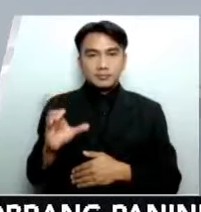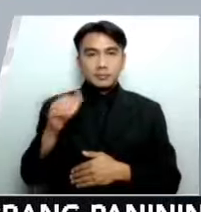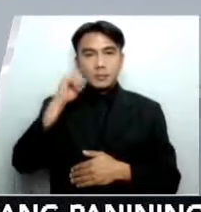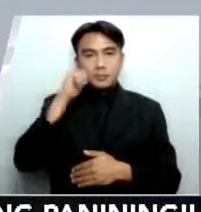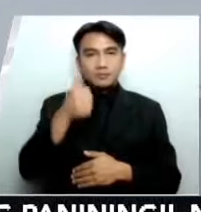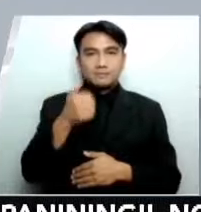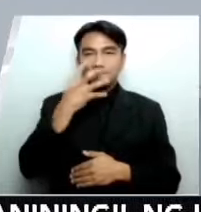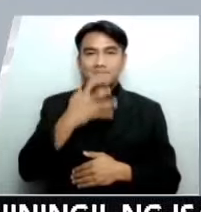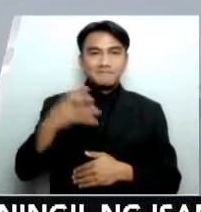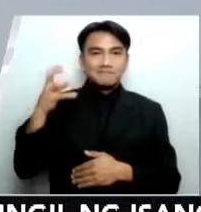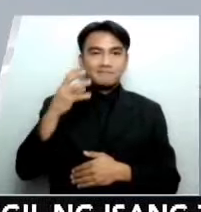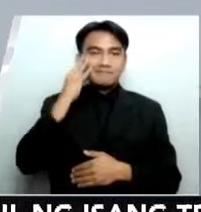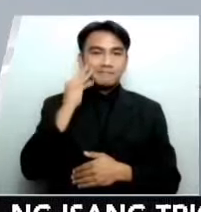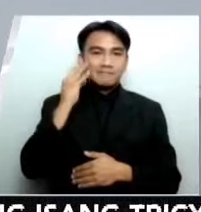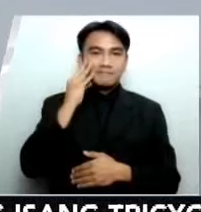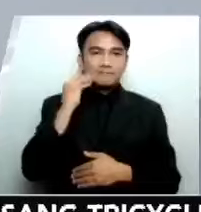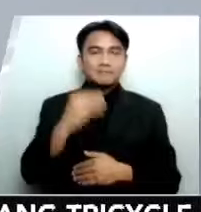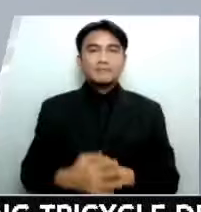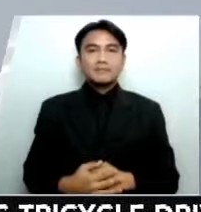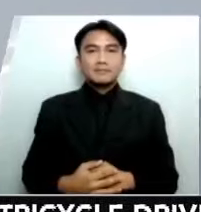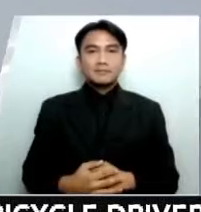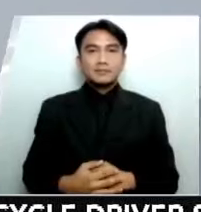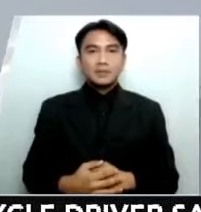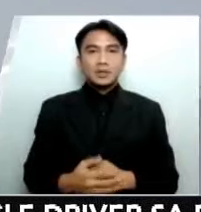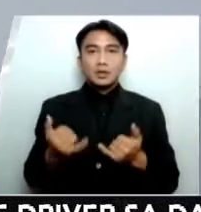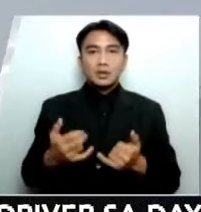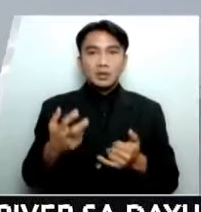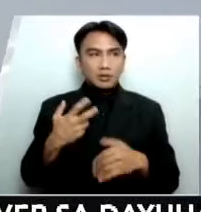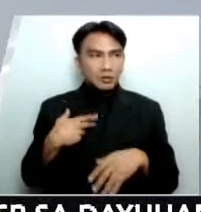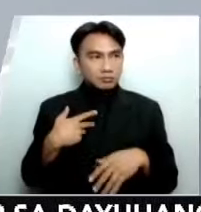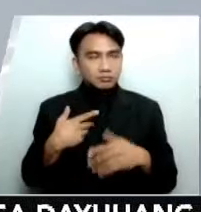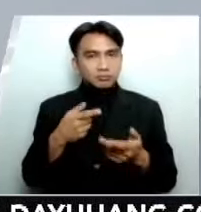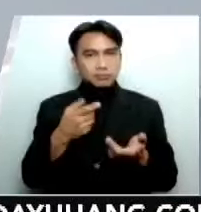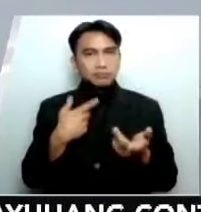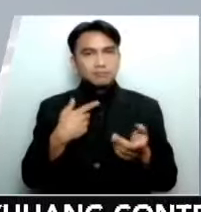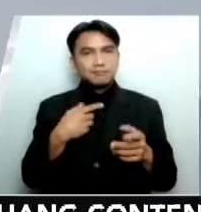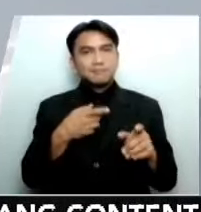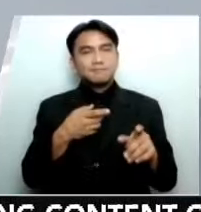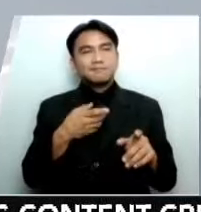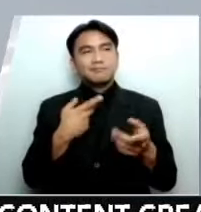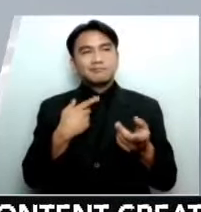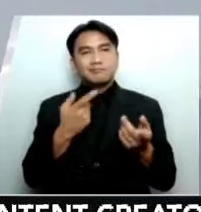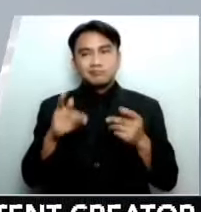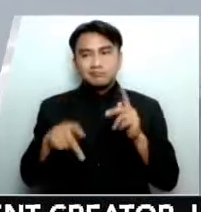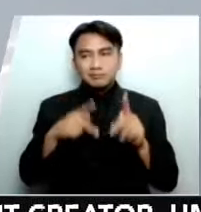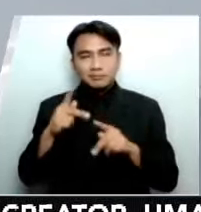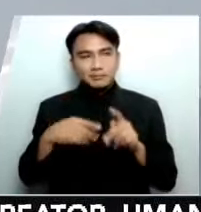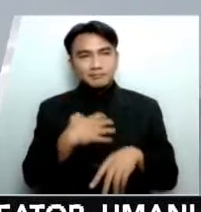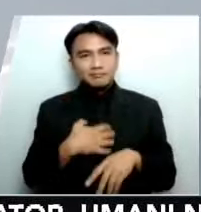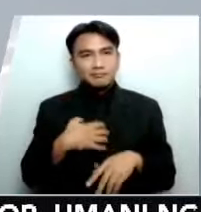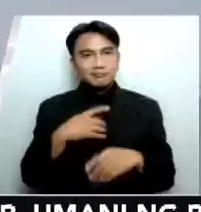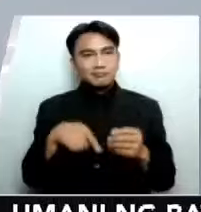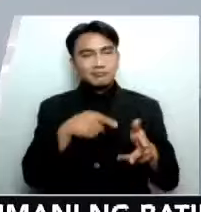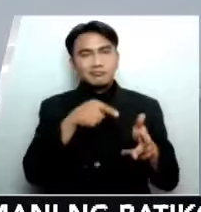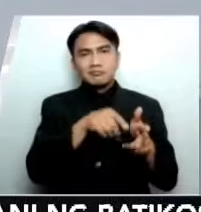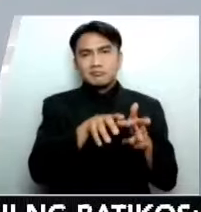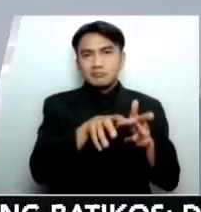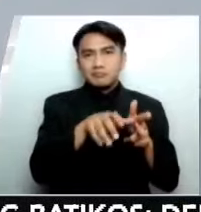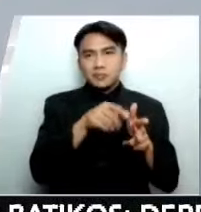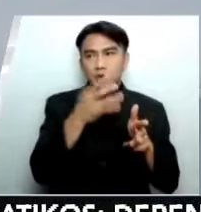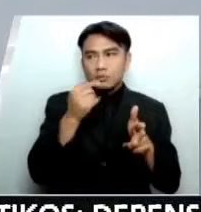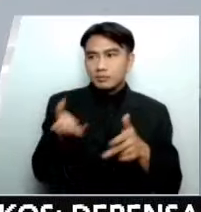Binabati ko sa yung tricycle driver sa viral video kung saan naniningil umano siya ng 1,000 piso sa pasahero niyang foreigner.